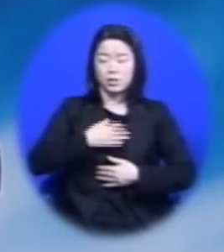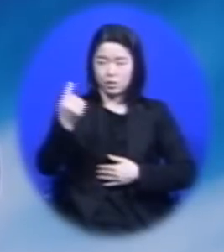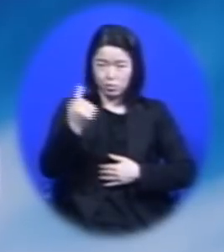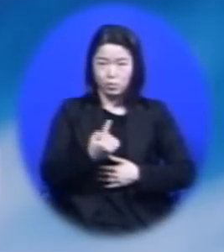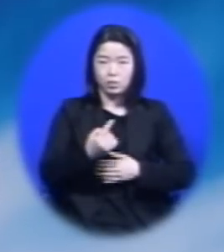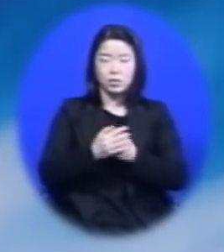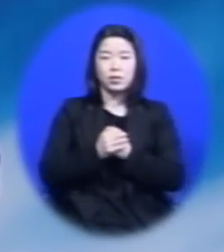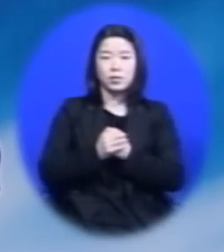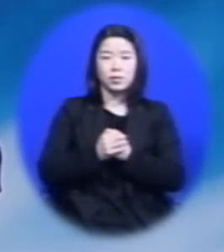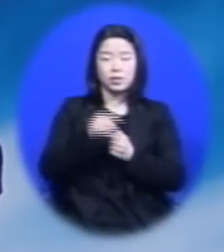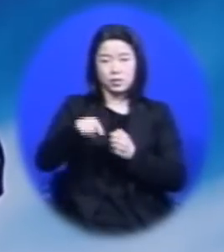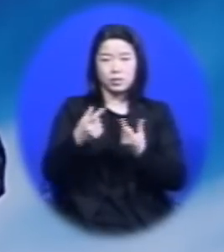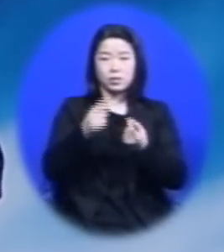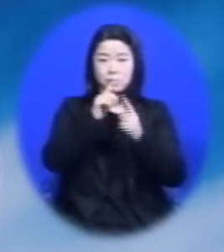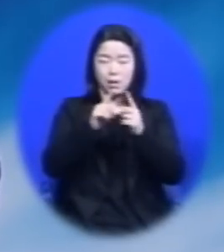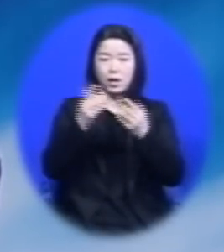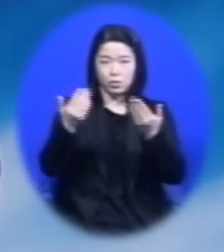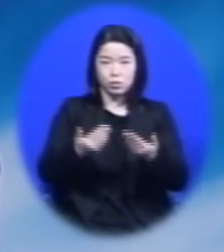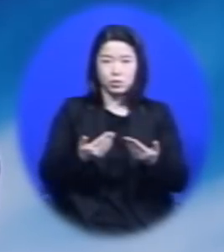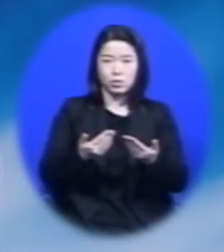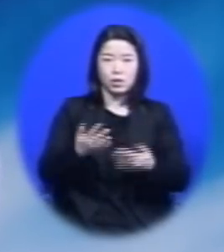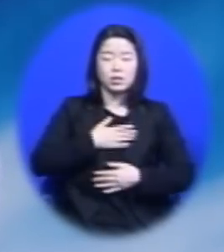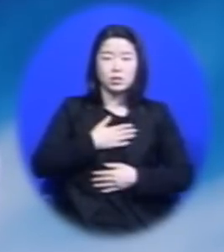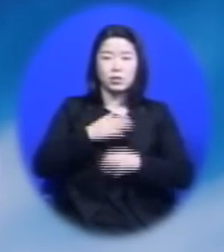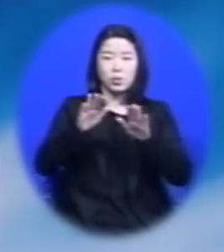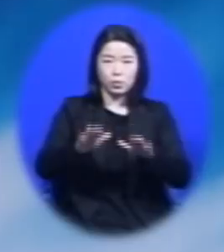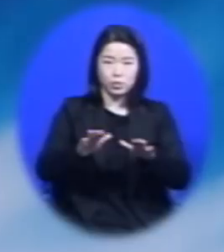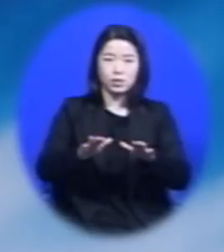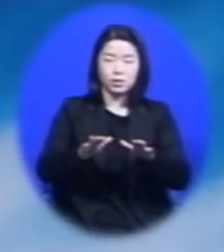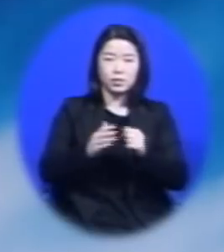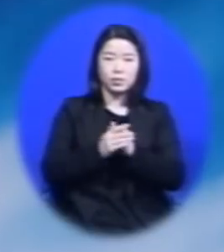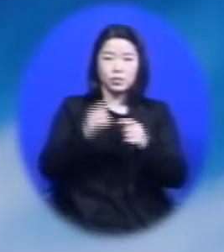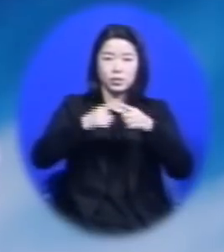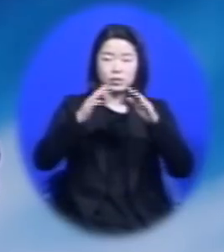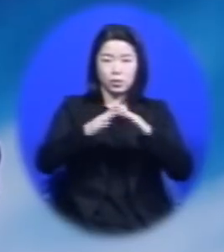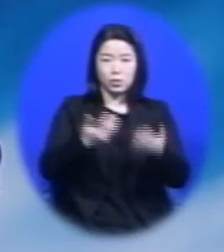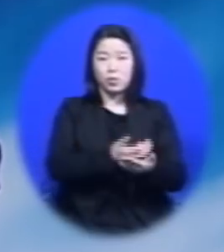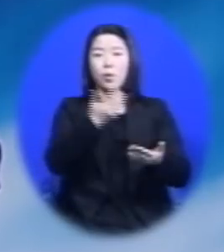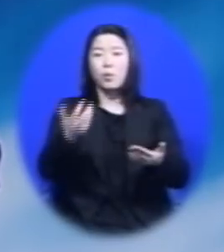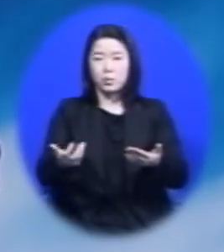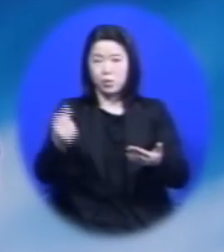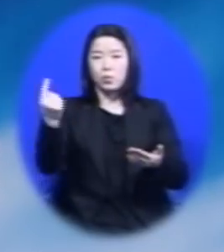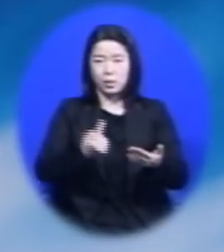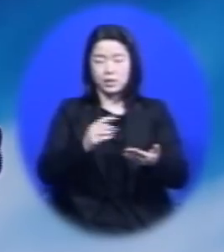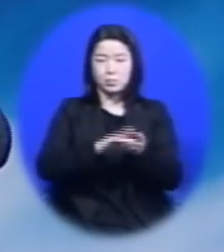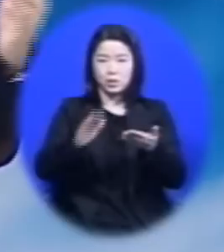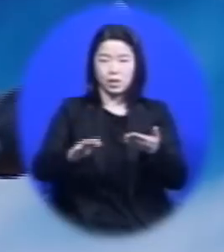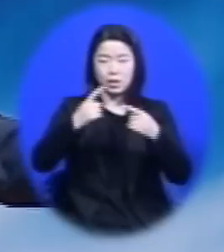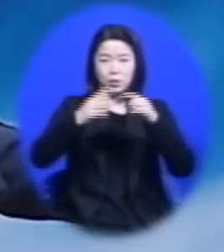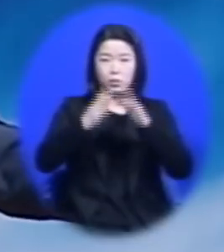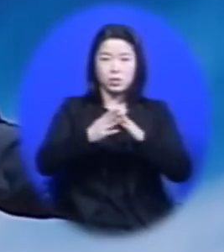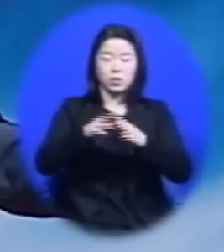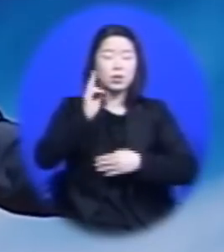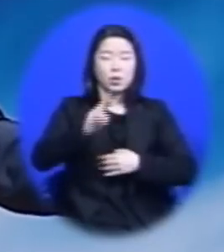오셔서 그렇게 이야기했어요 저는 오늘 교회를 옮기려고 왔습니다 교회에서 너무나